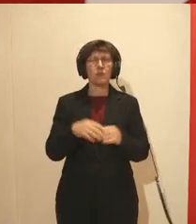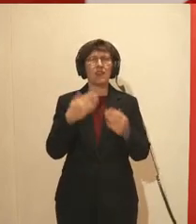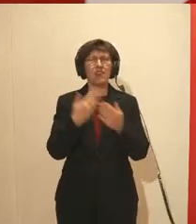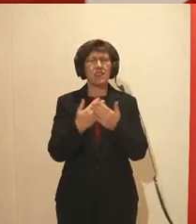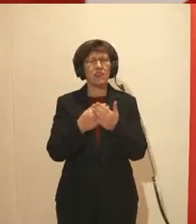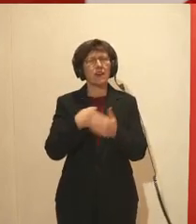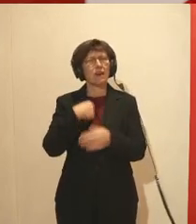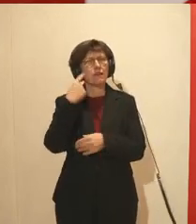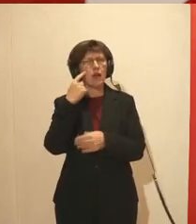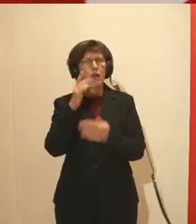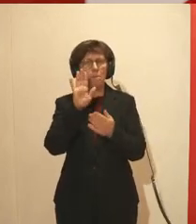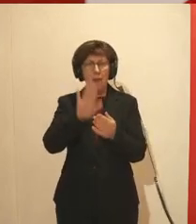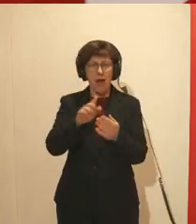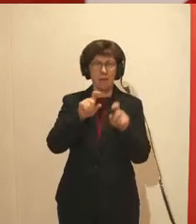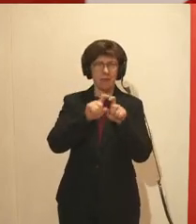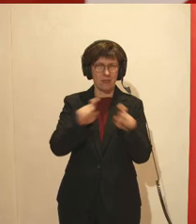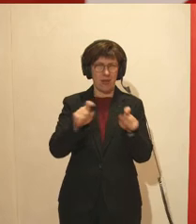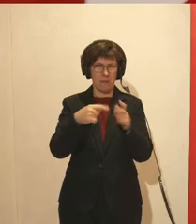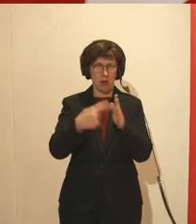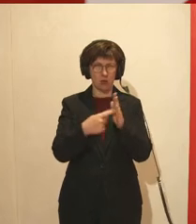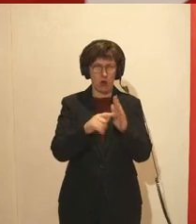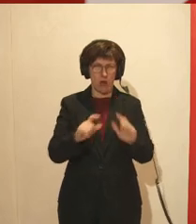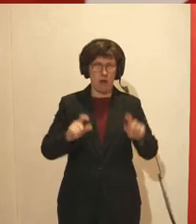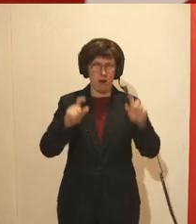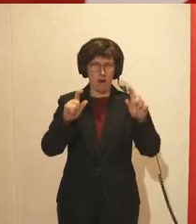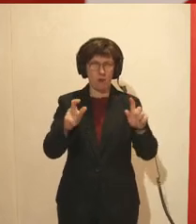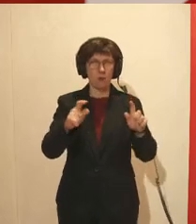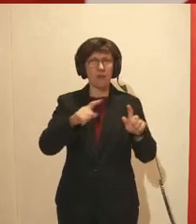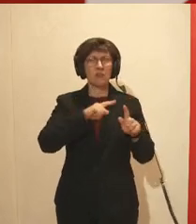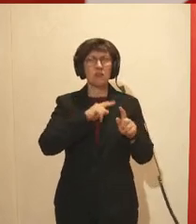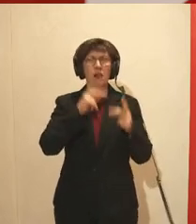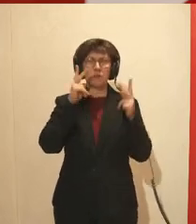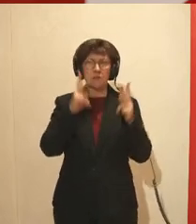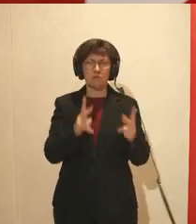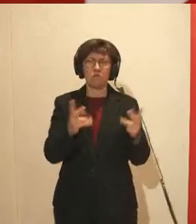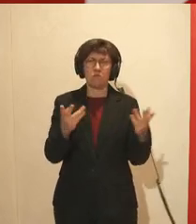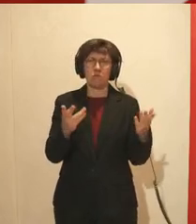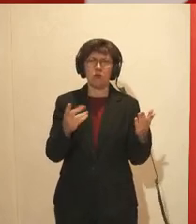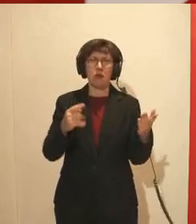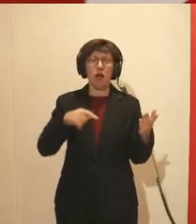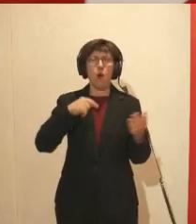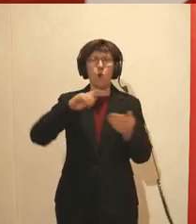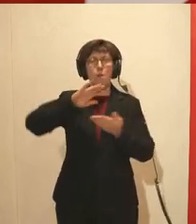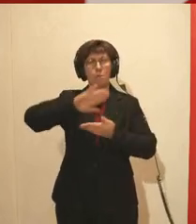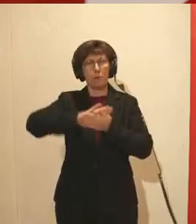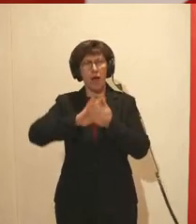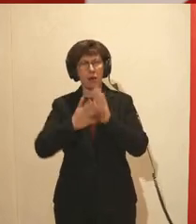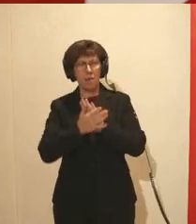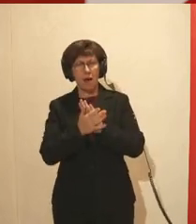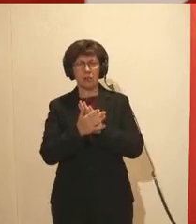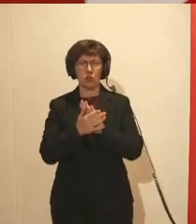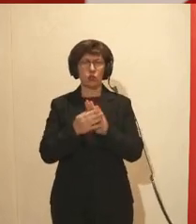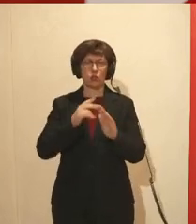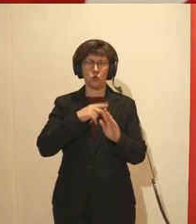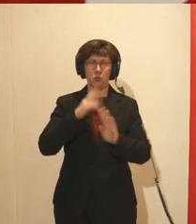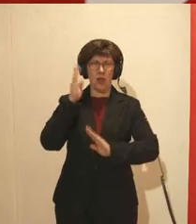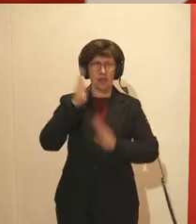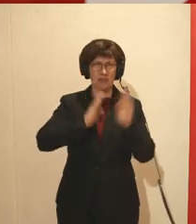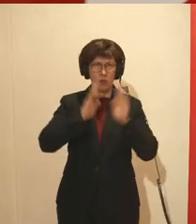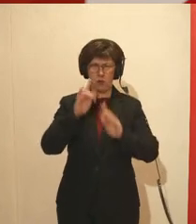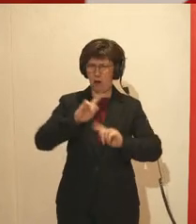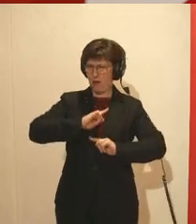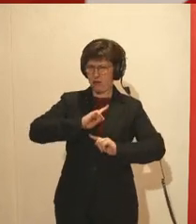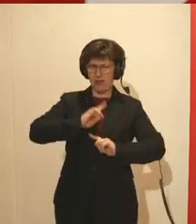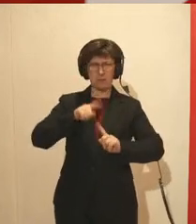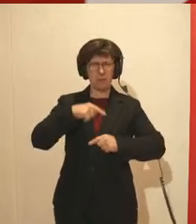finde ich bleibt das ein thema und sehr bewusst habe ich als jemand der ja nun auch als pragmatischer sozialdemokrat gilt immer gesagt